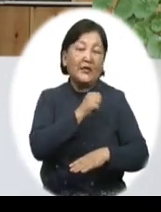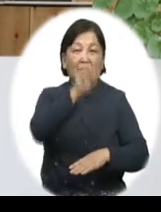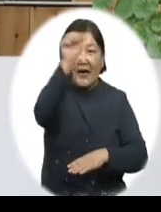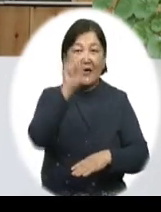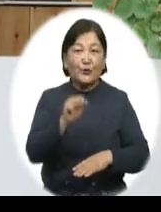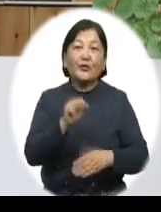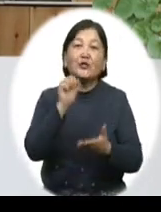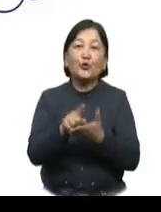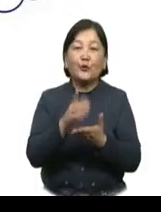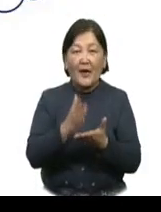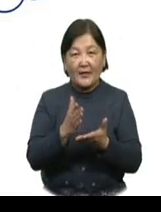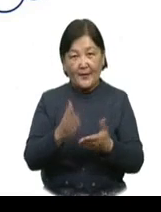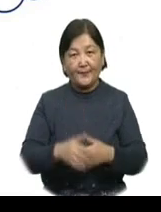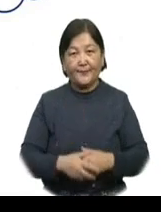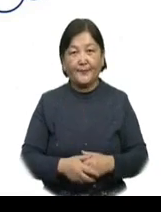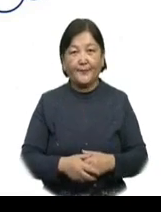байдаг.